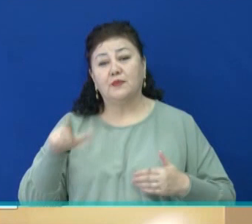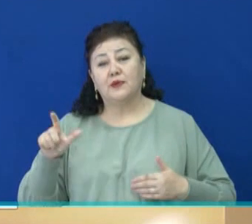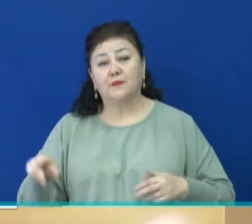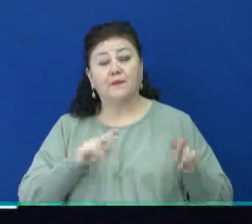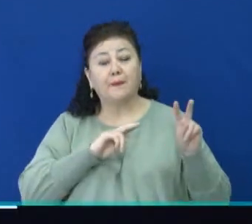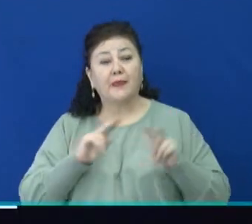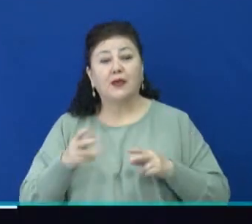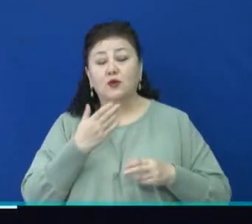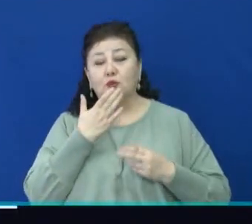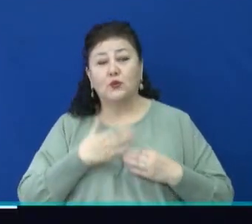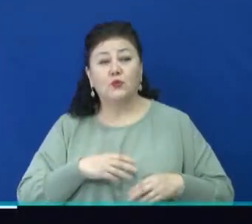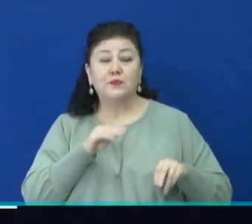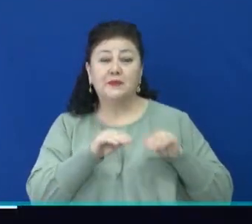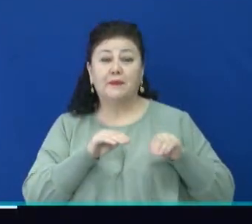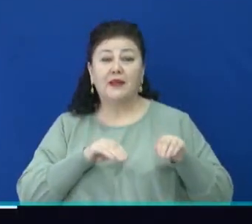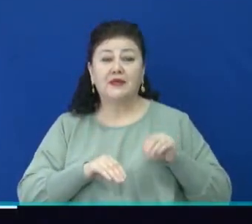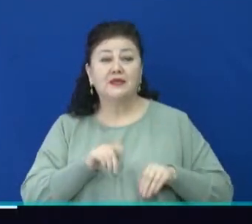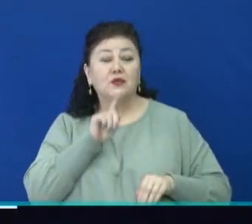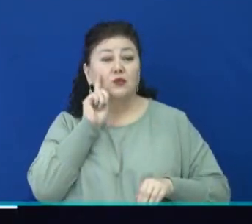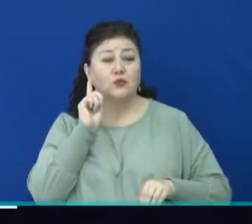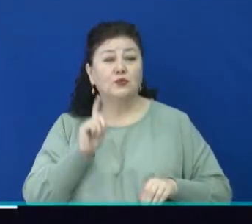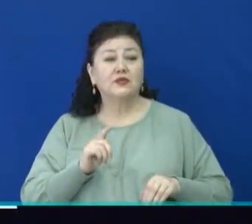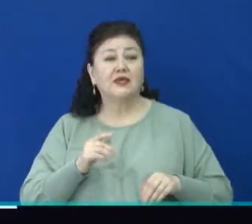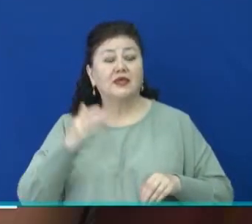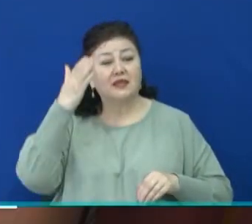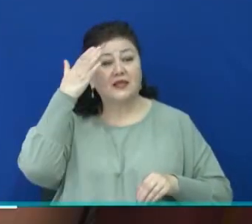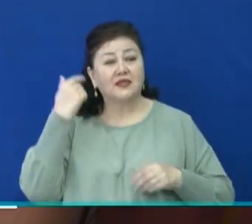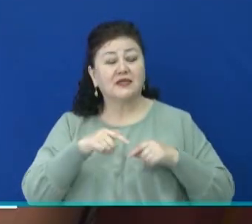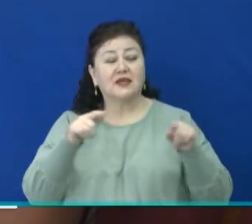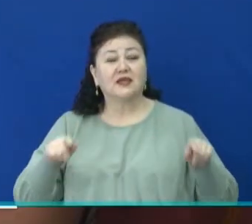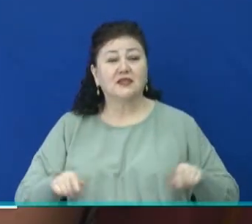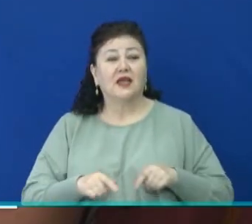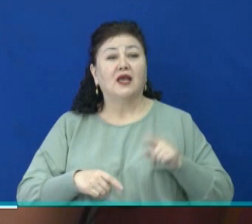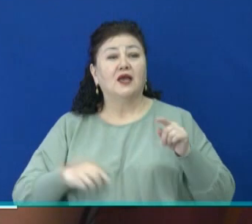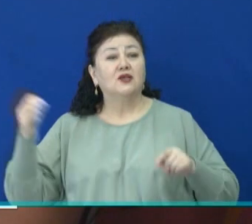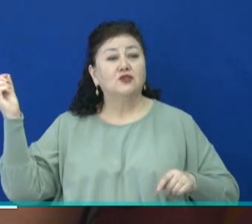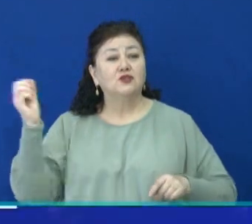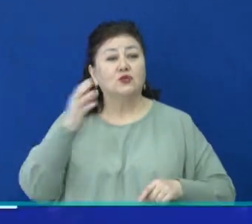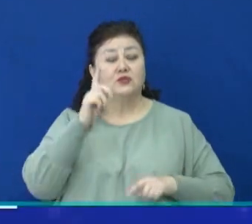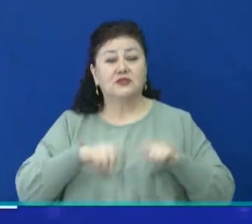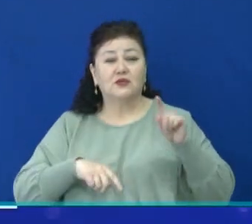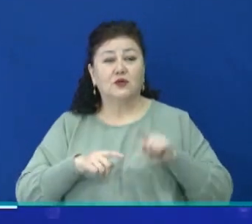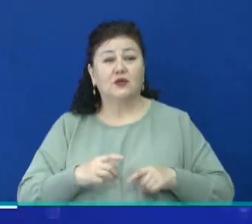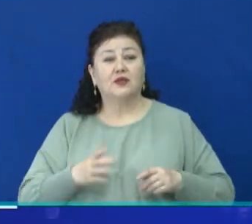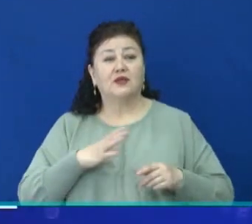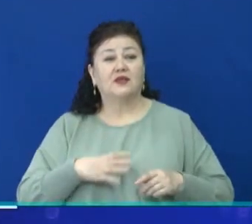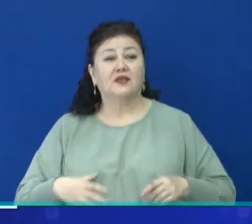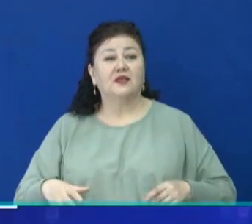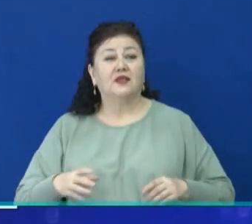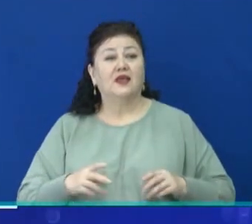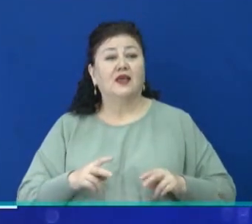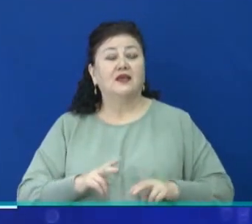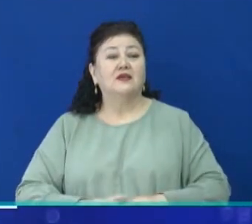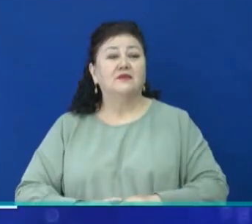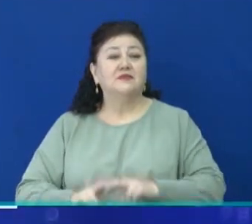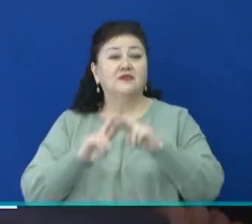кто любит балет. В прошлом году юные таланты организовали вечер под названием «Солнце Родины», а в этом году посвятили мероприятие теме «Звездные танцы